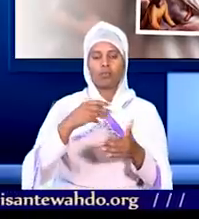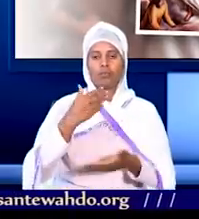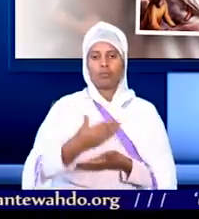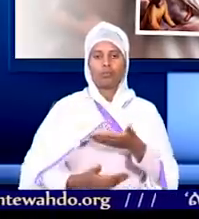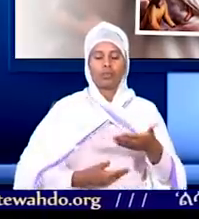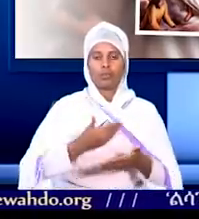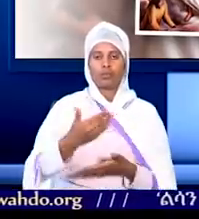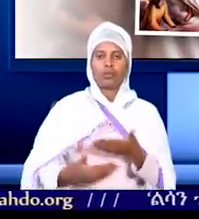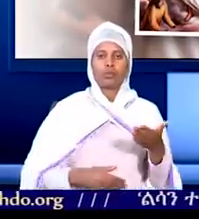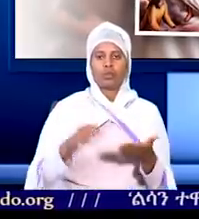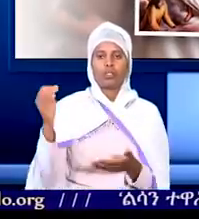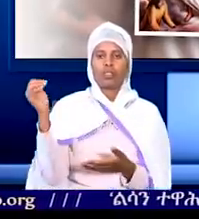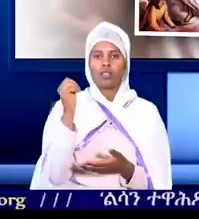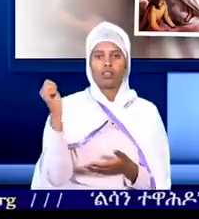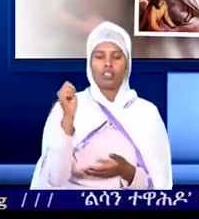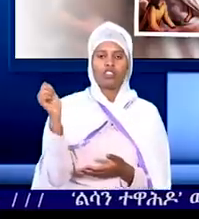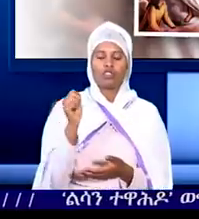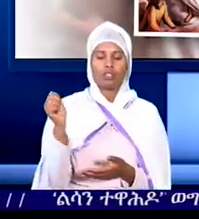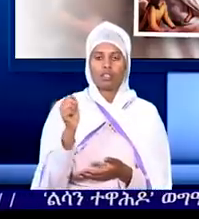ኣብ መዝሙር